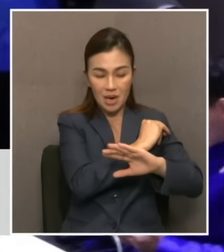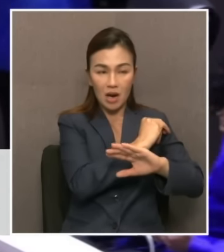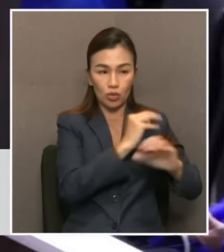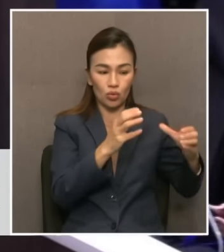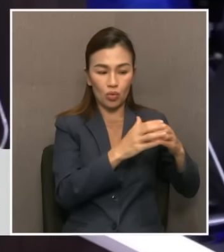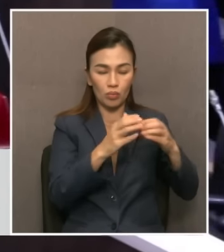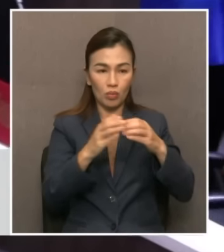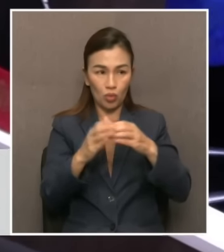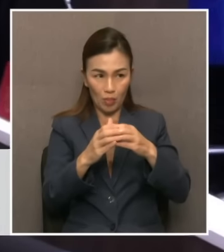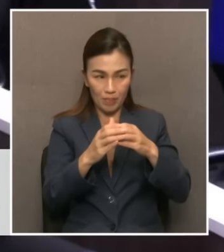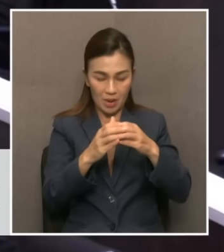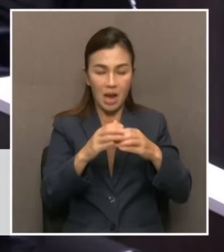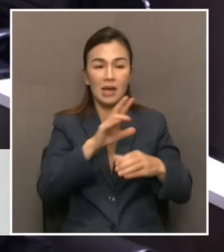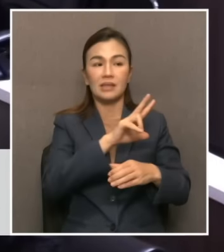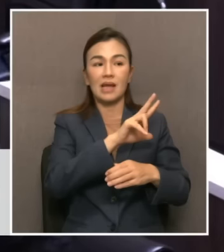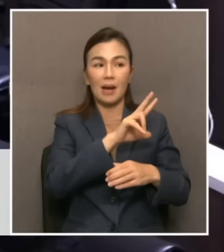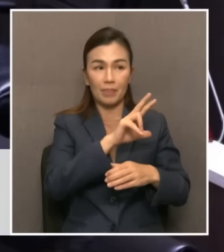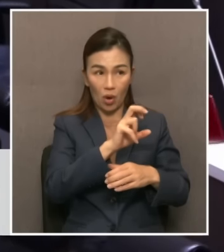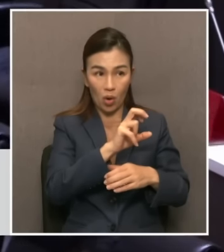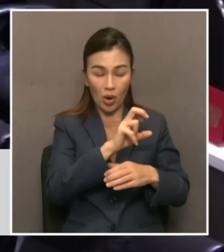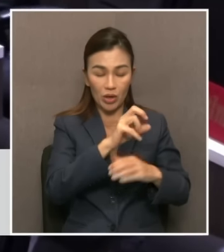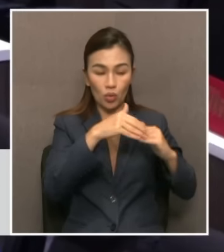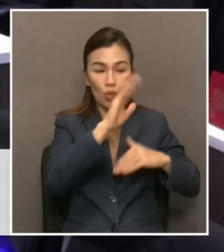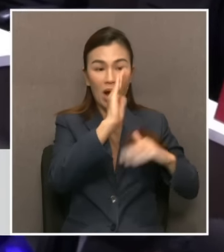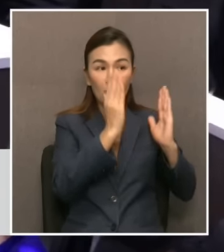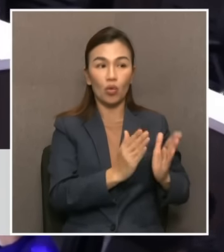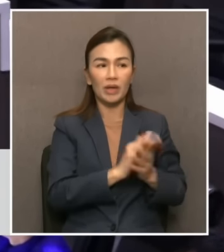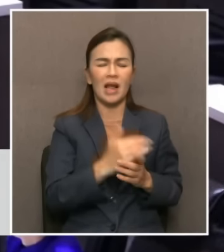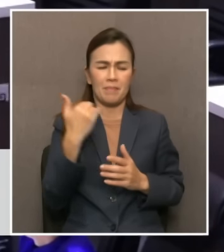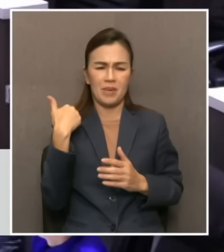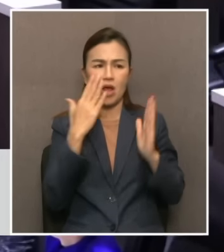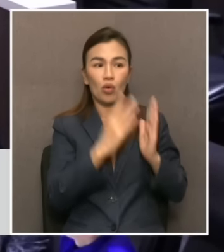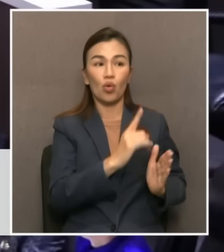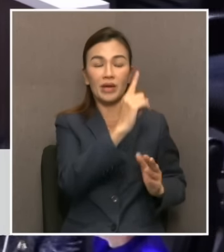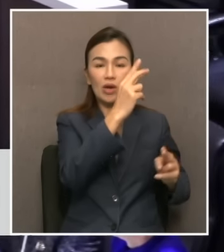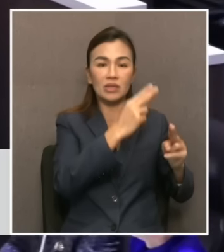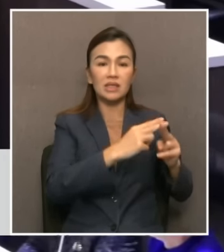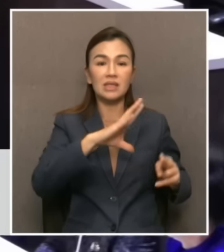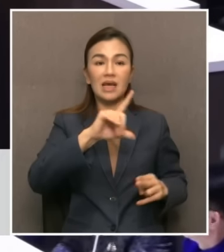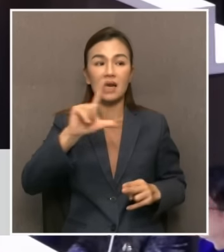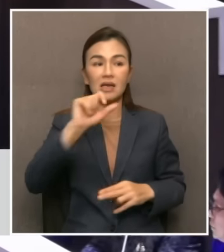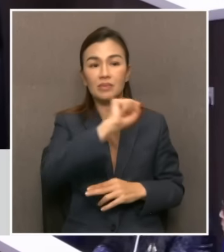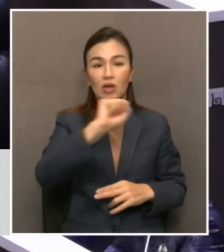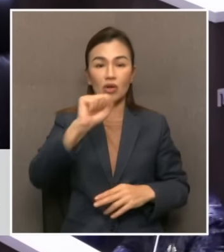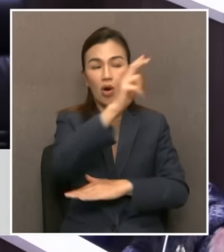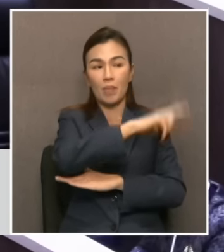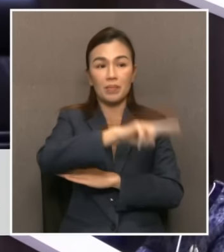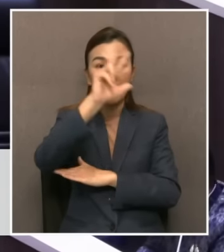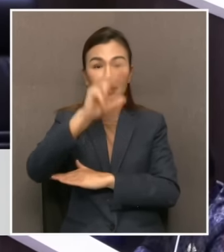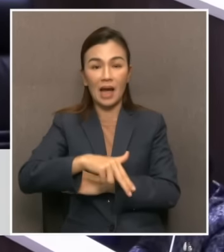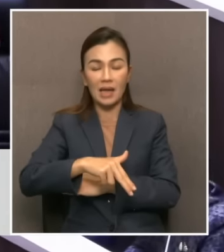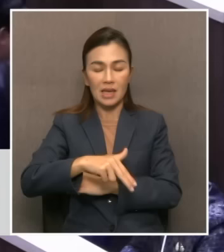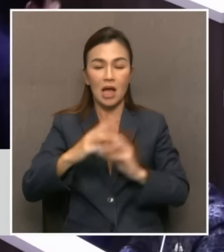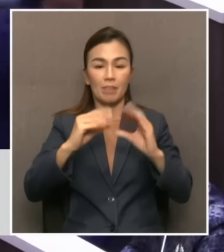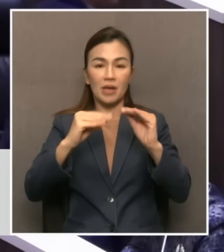กัน314เสียงไม่แตกแถวยกเว้นร้อยตำรวจเอกเฉลิมอยู่บำรุงส.ส.พรรคเพื่อไทยที่ไม่ได้เดินทางเข้าร่วมโหวต